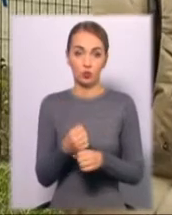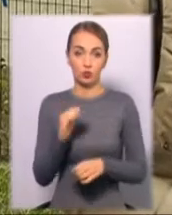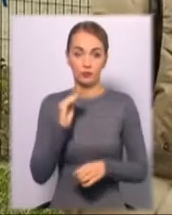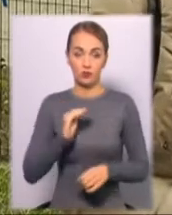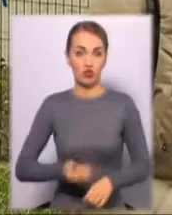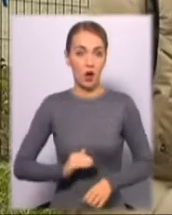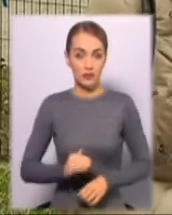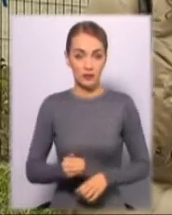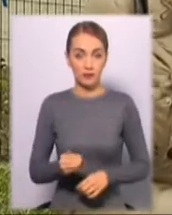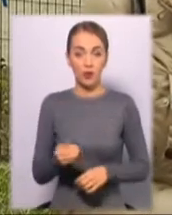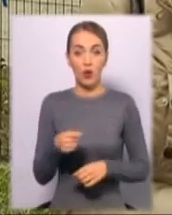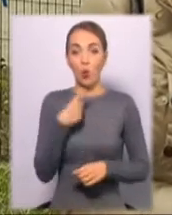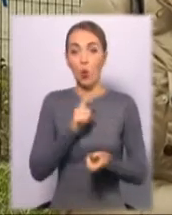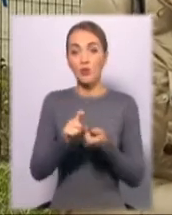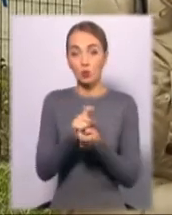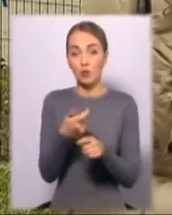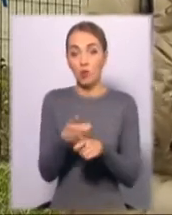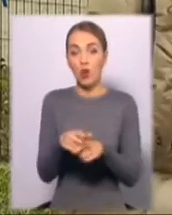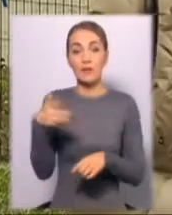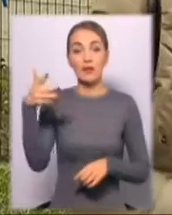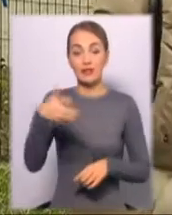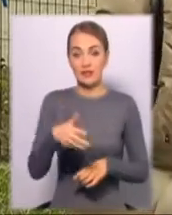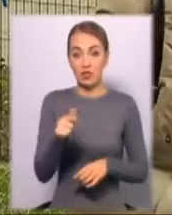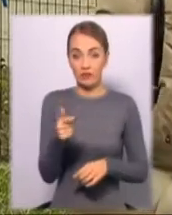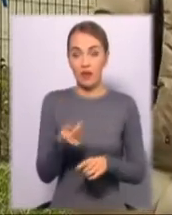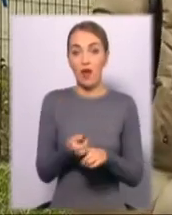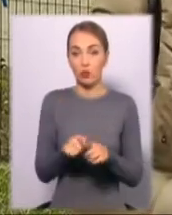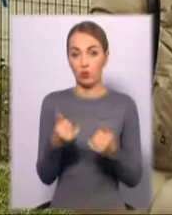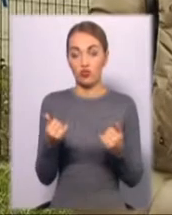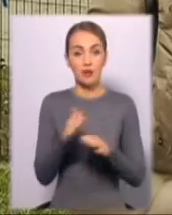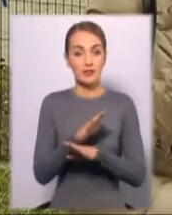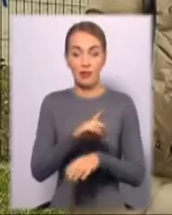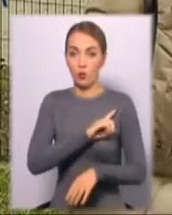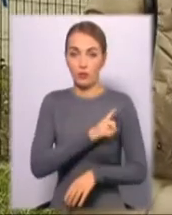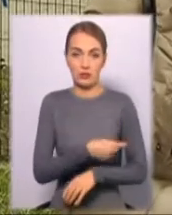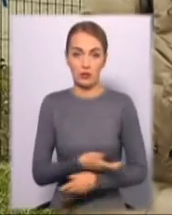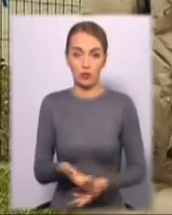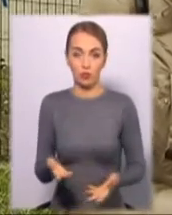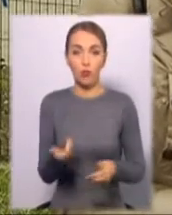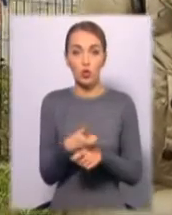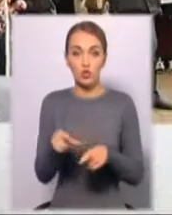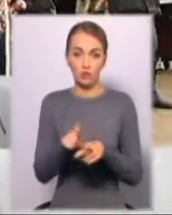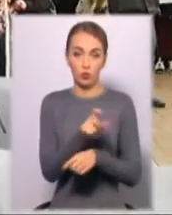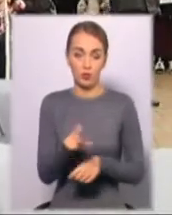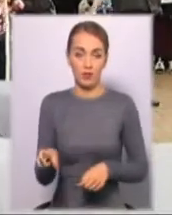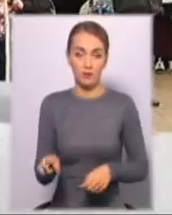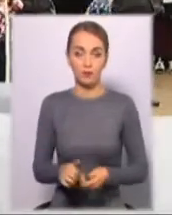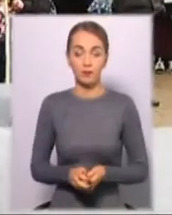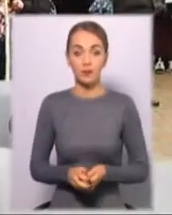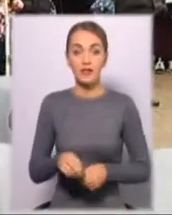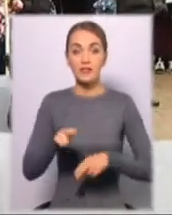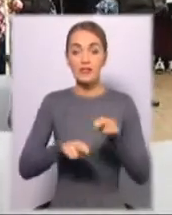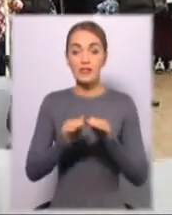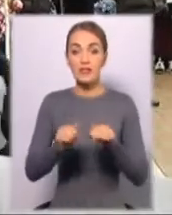частным. Ходят слухи более 5000 гривен в месяц, а это сейчас не посильно большинству людей. Звести садок